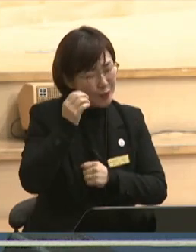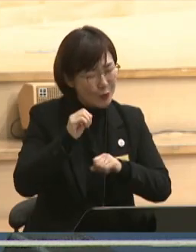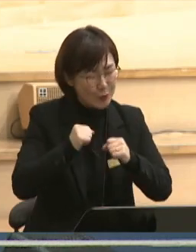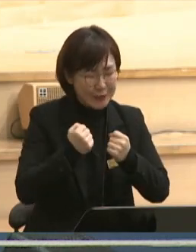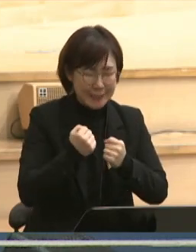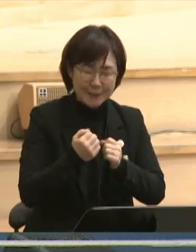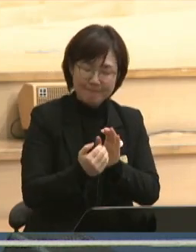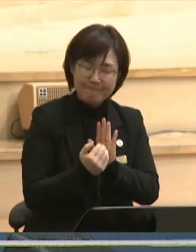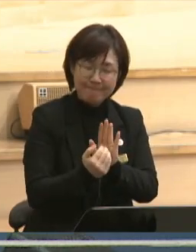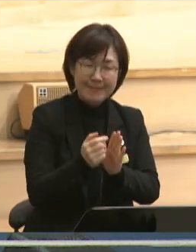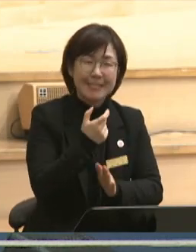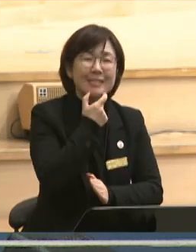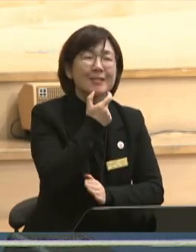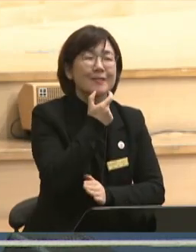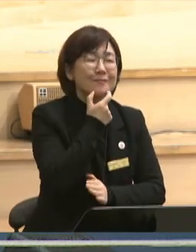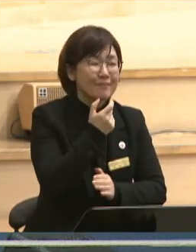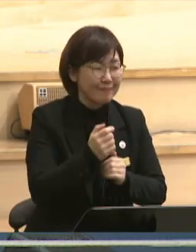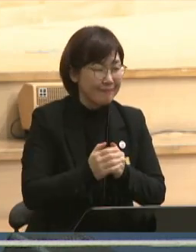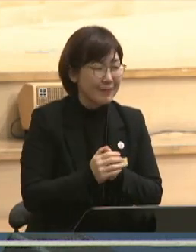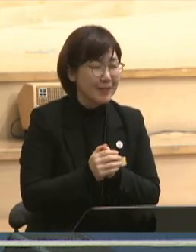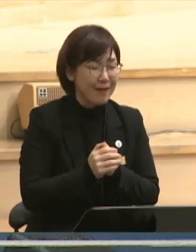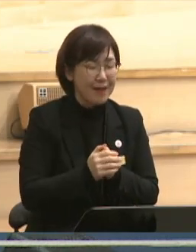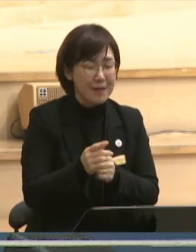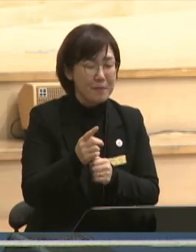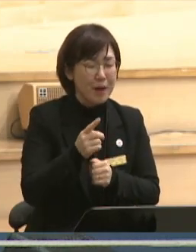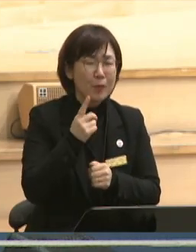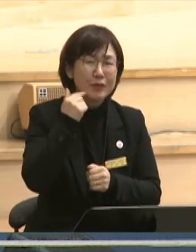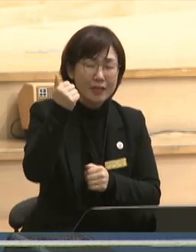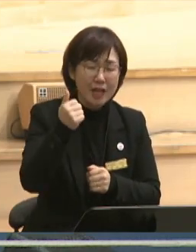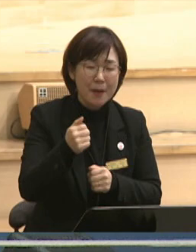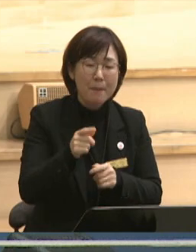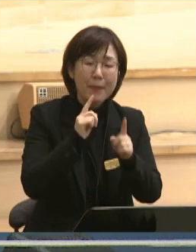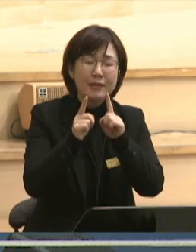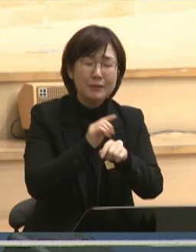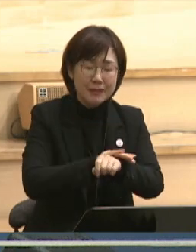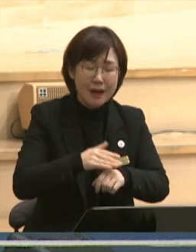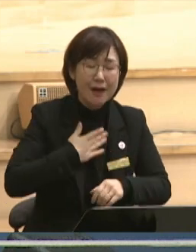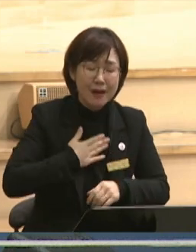싶지도 않고 그래서 목사님 알겠는데